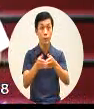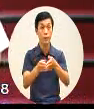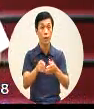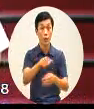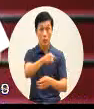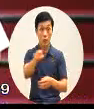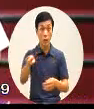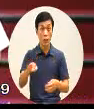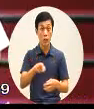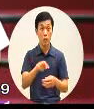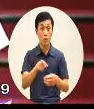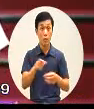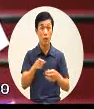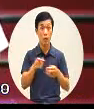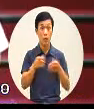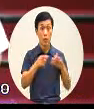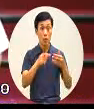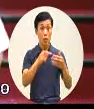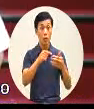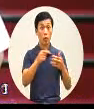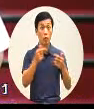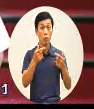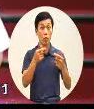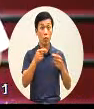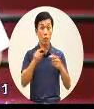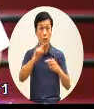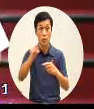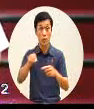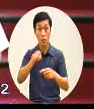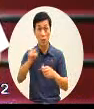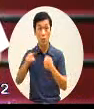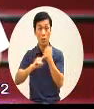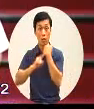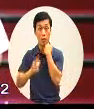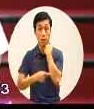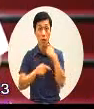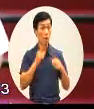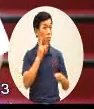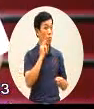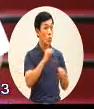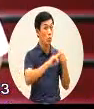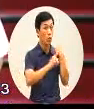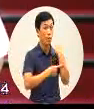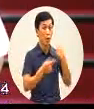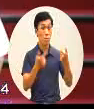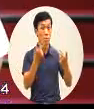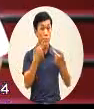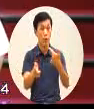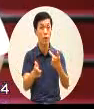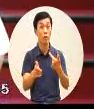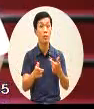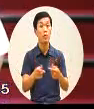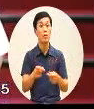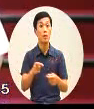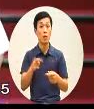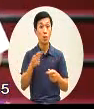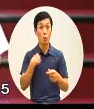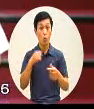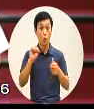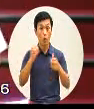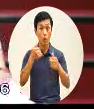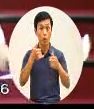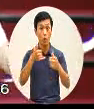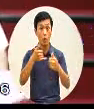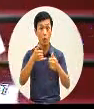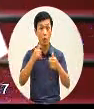们已经执法抵触到民法。你们在我议会执行，我嘛讲几啊解过，